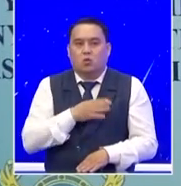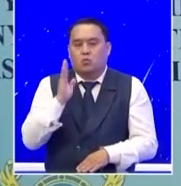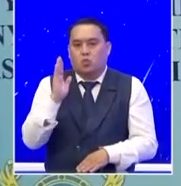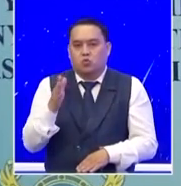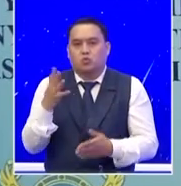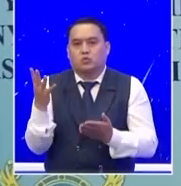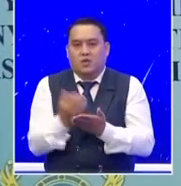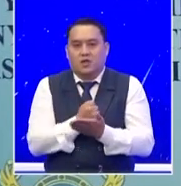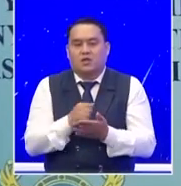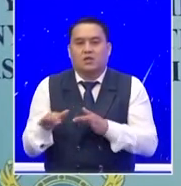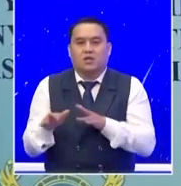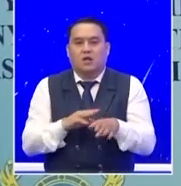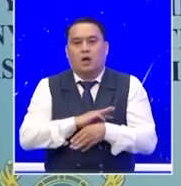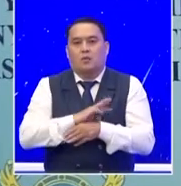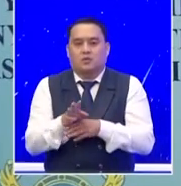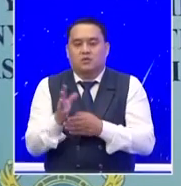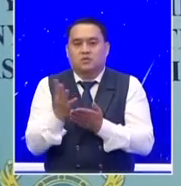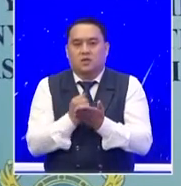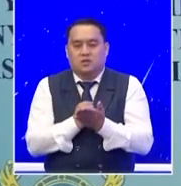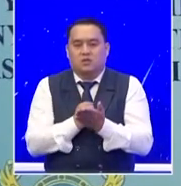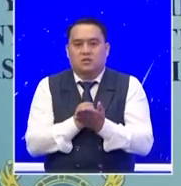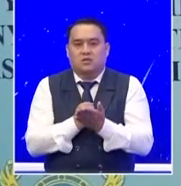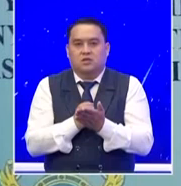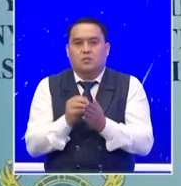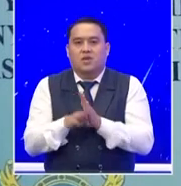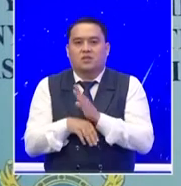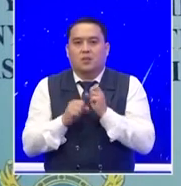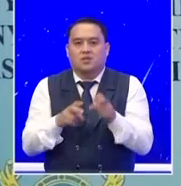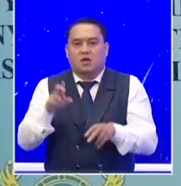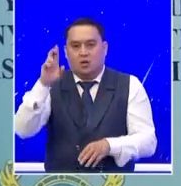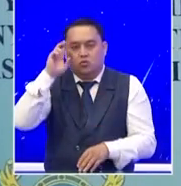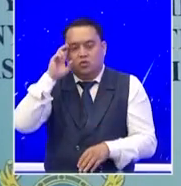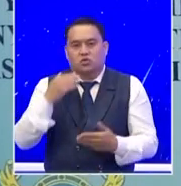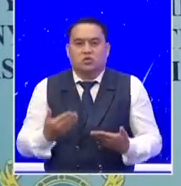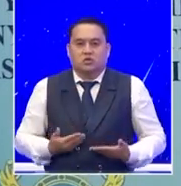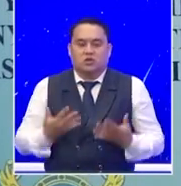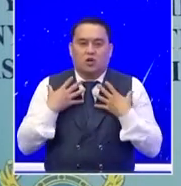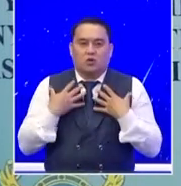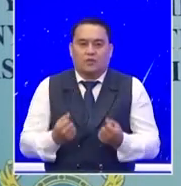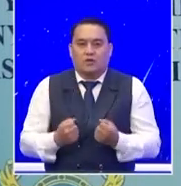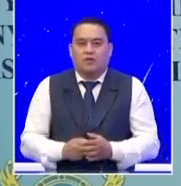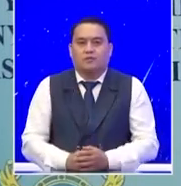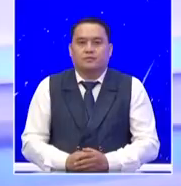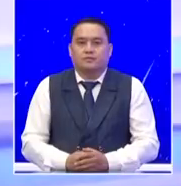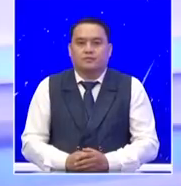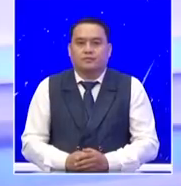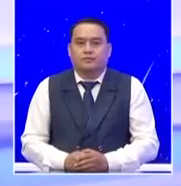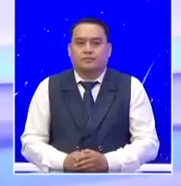дальнейших успехов в деле обеспечения и сохранности безопасности государства, жизни и здоровья граждан страны.